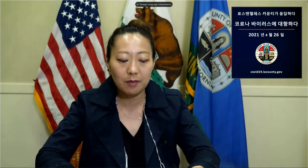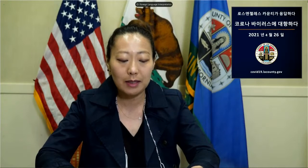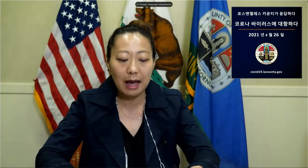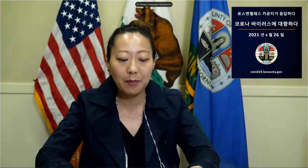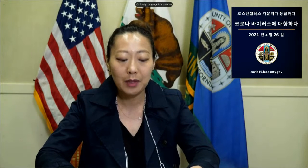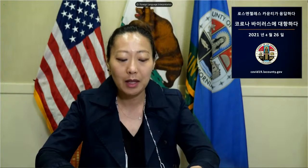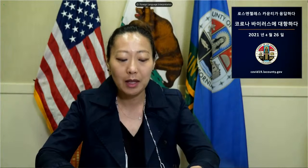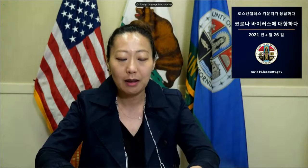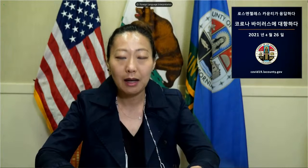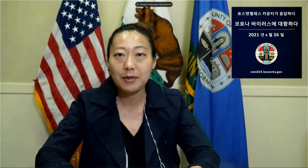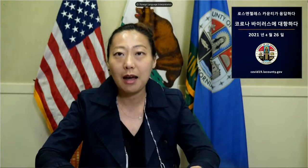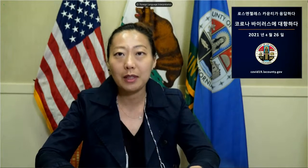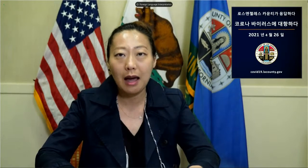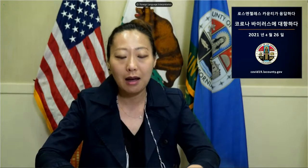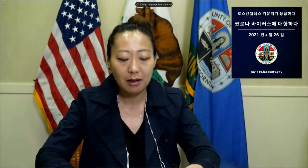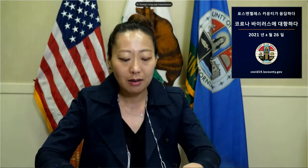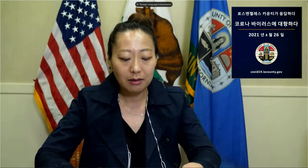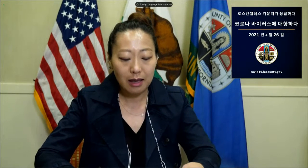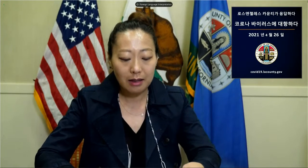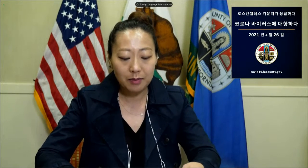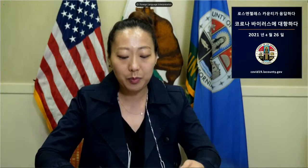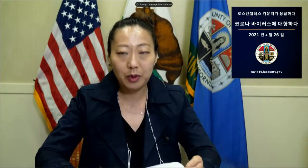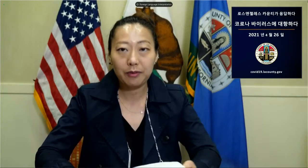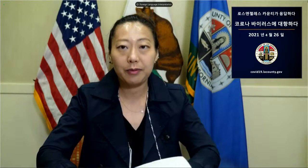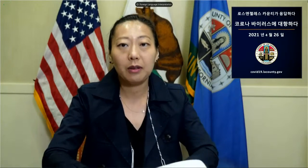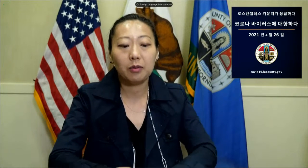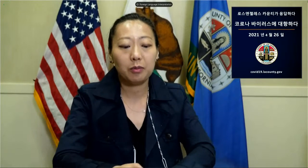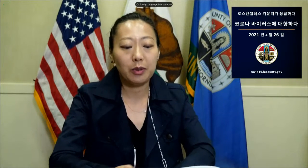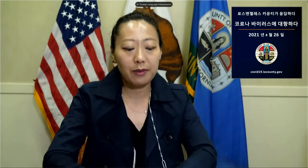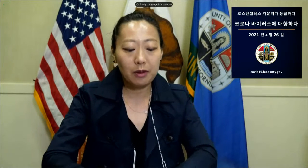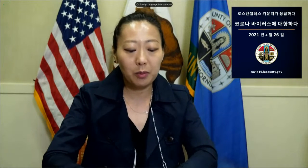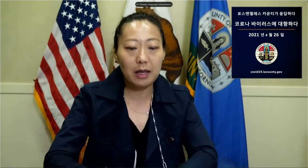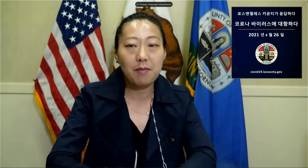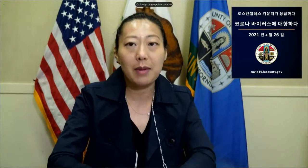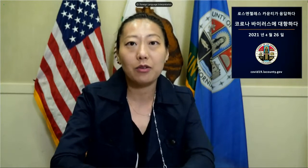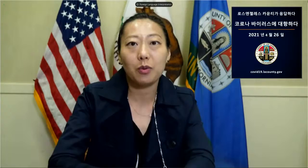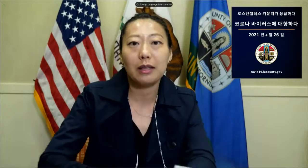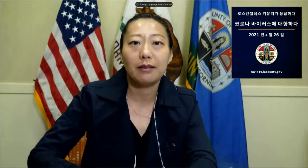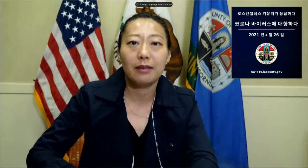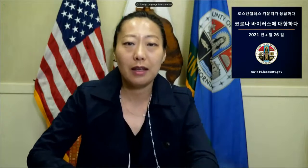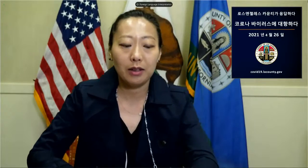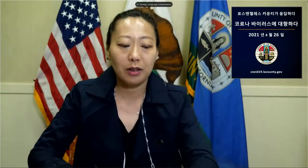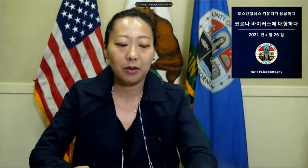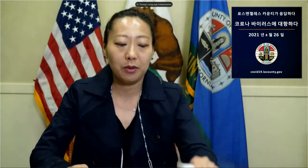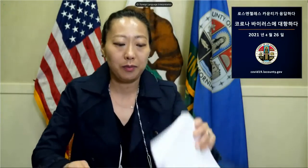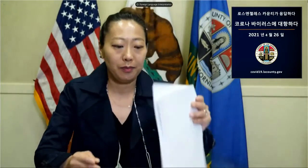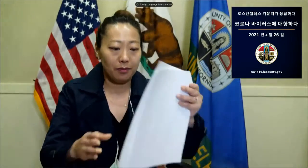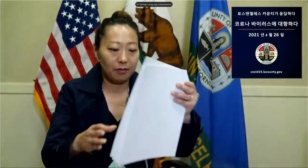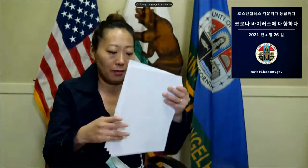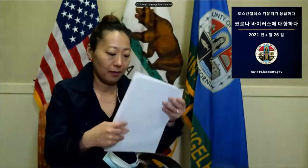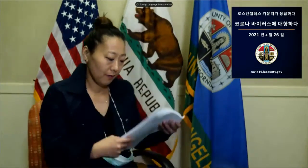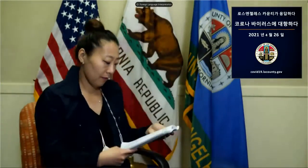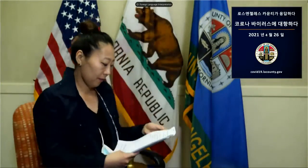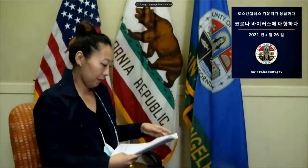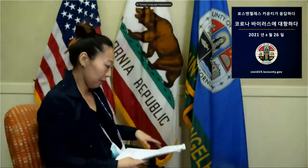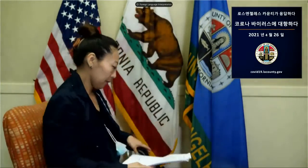있을 것입니다. 감사합니다. Next briefing will be in Mandarin. Thank you.